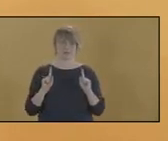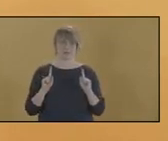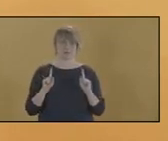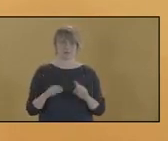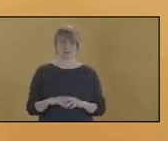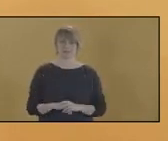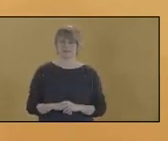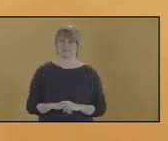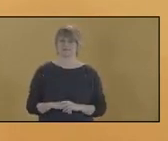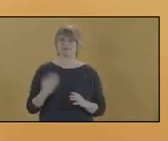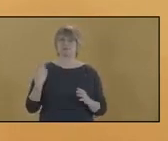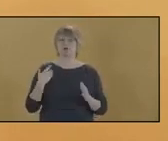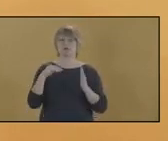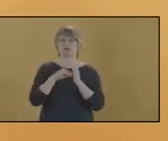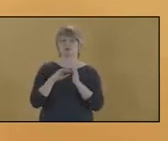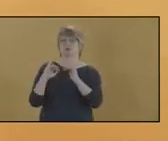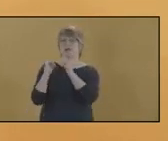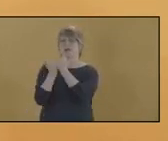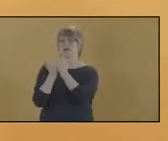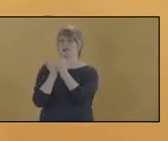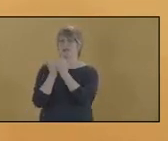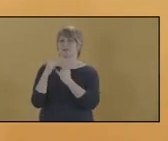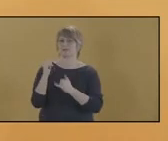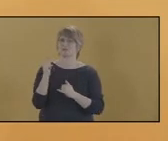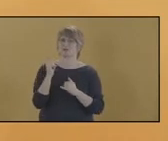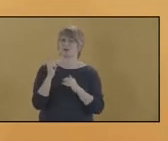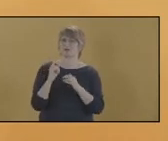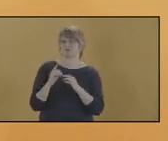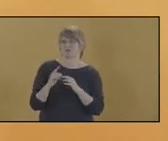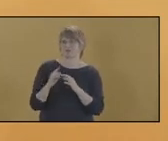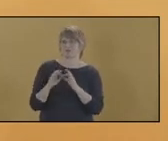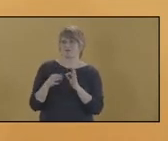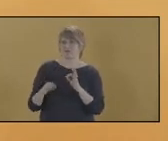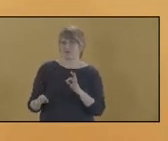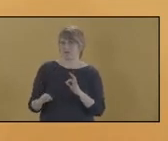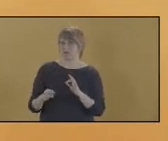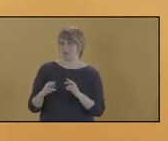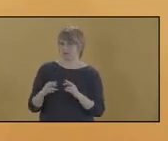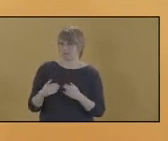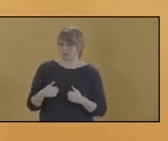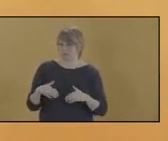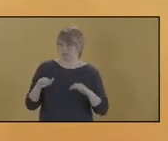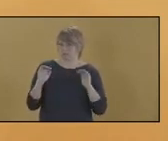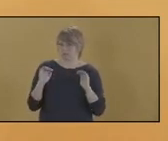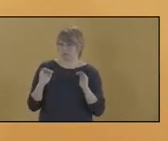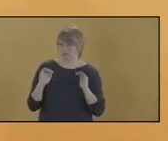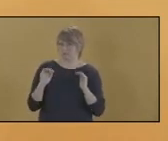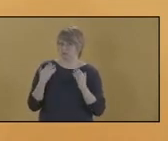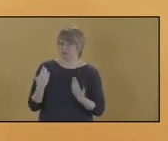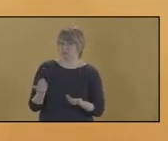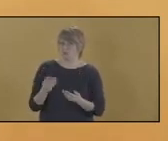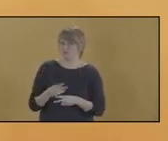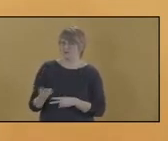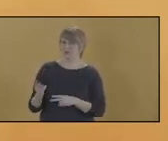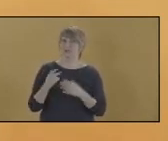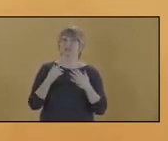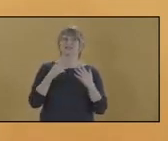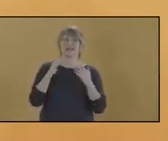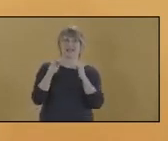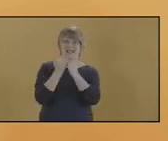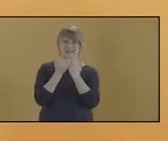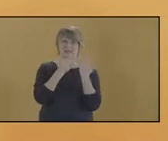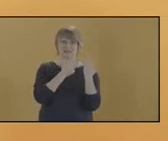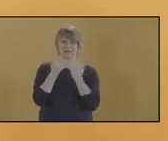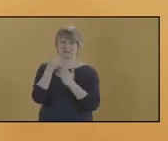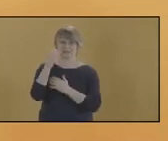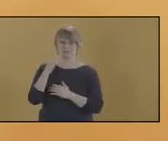sagen, dass Eltern sich selbst nur geringe Fähigkeiten zuschreiben im Umgang mit dem Internet und 77% davon nach